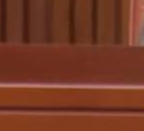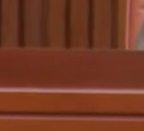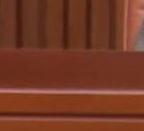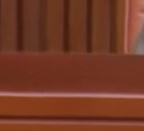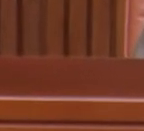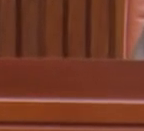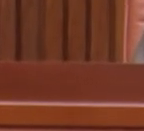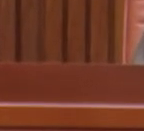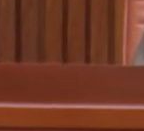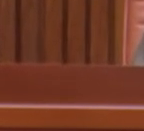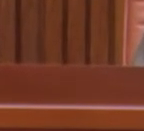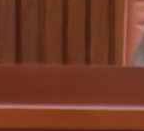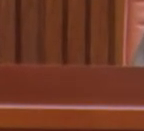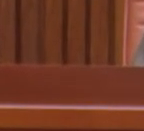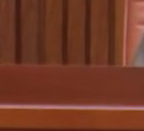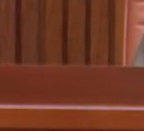السابقة.